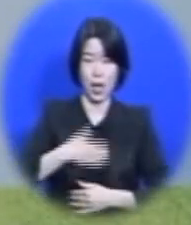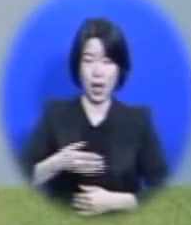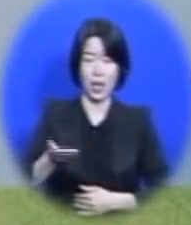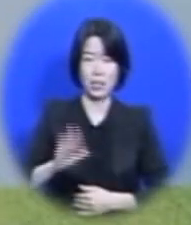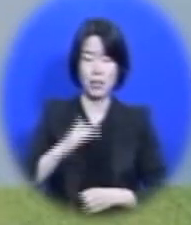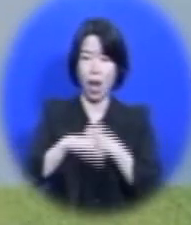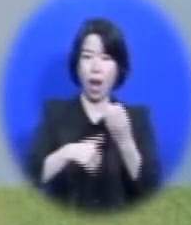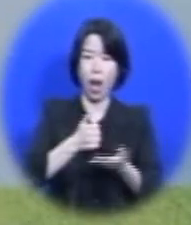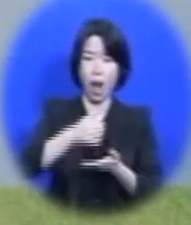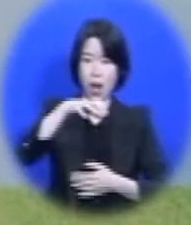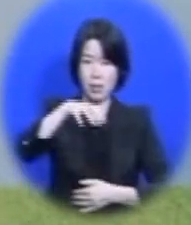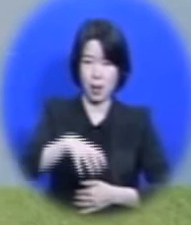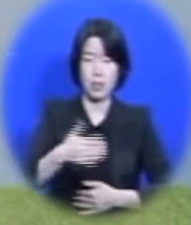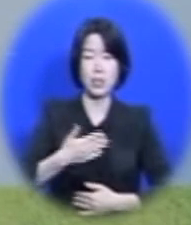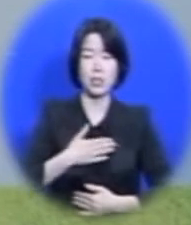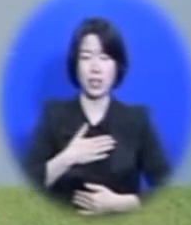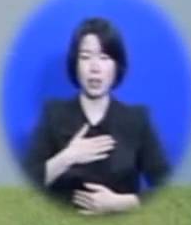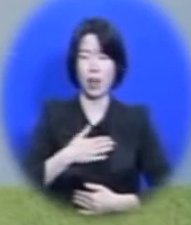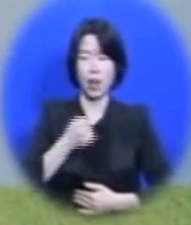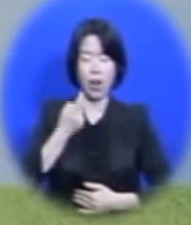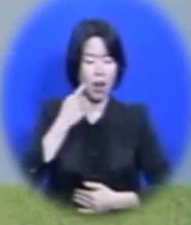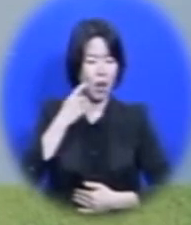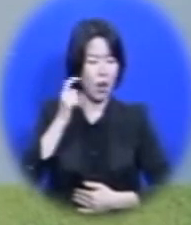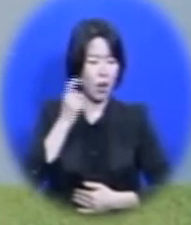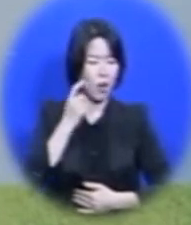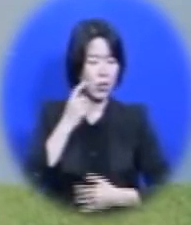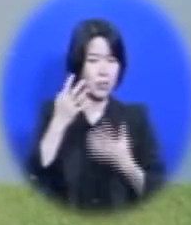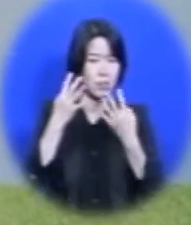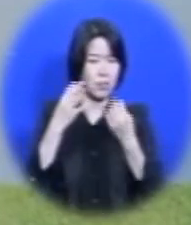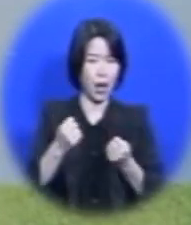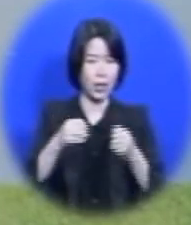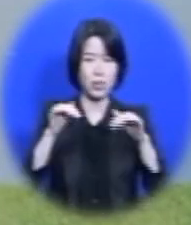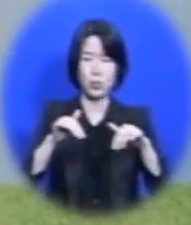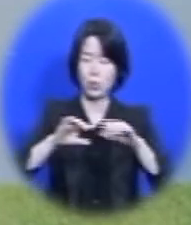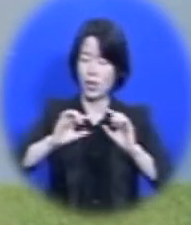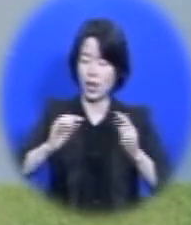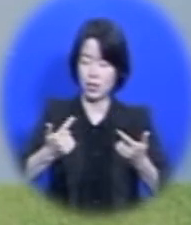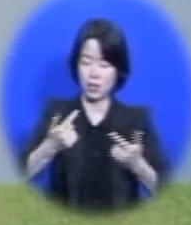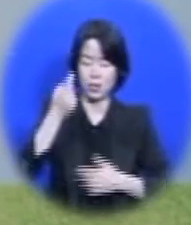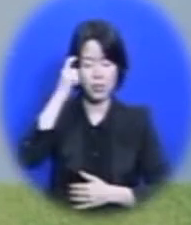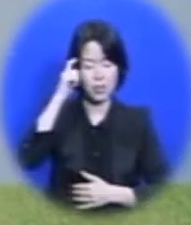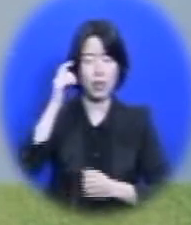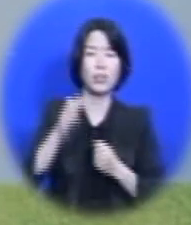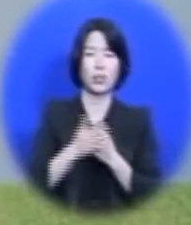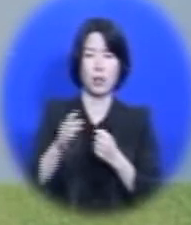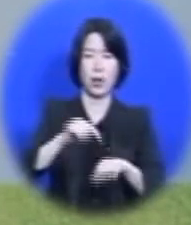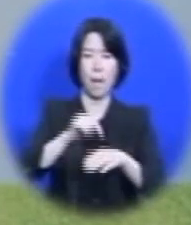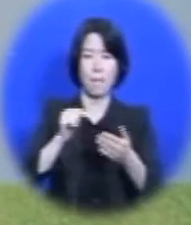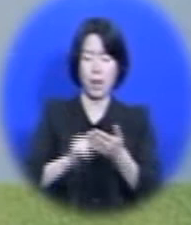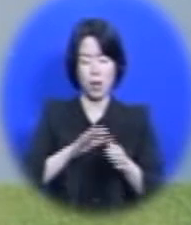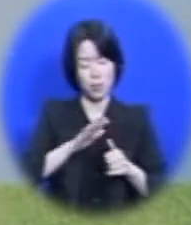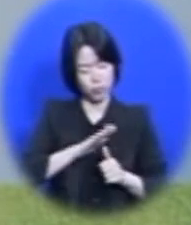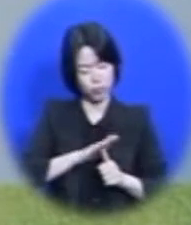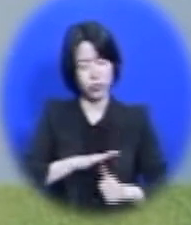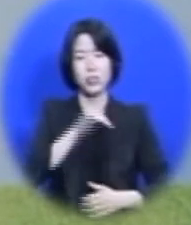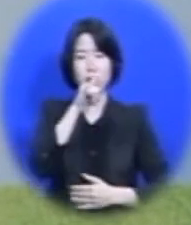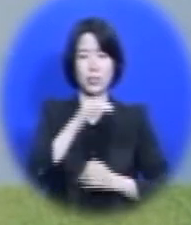하나님 앞에서 제가 아주 거짓된 종이 아닌가 하는 생각에 굉장히 마음에 눌려 있었습니다.